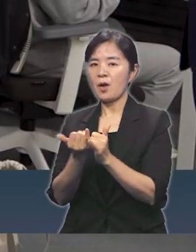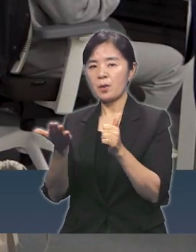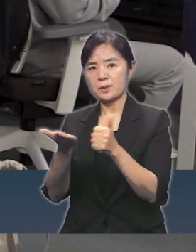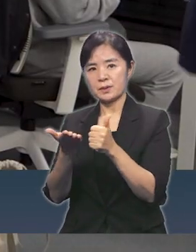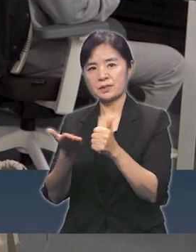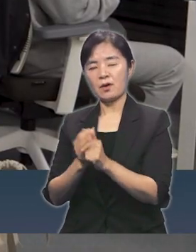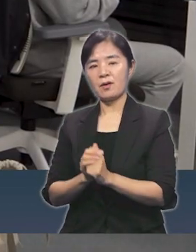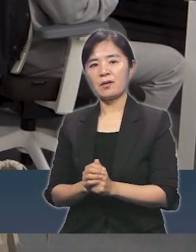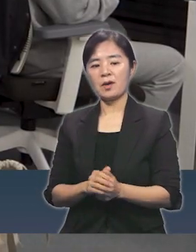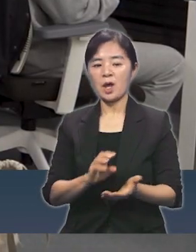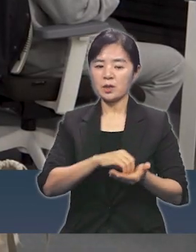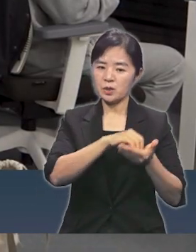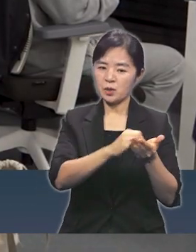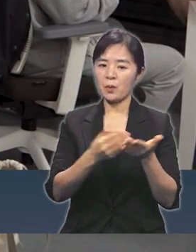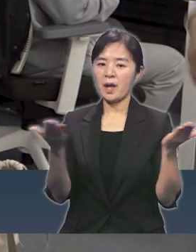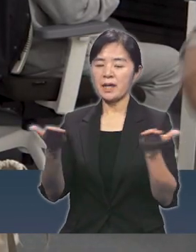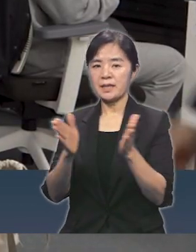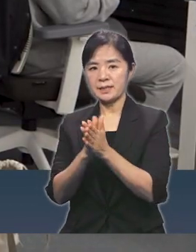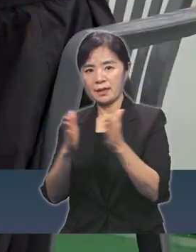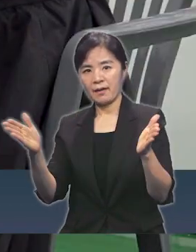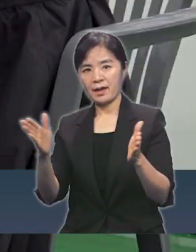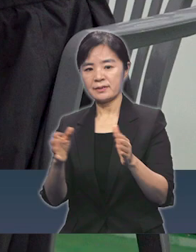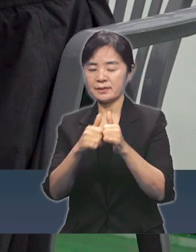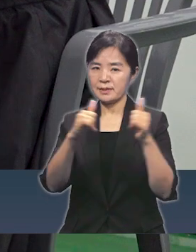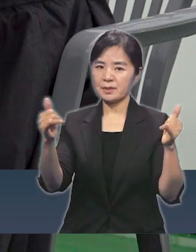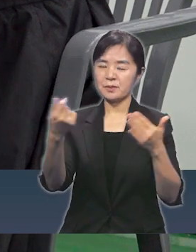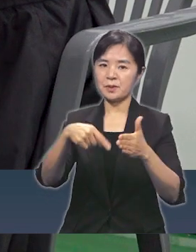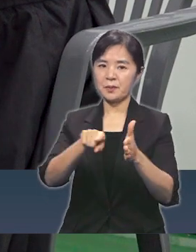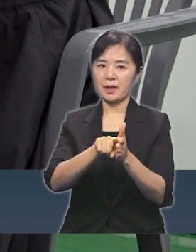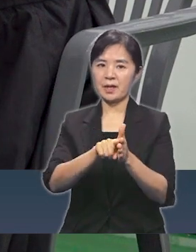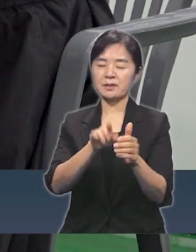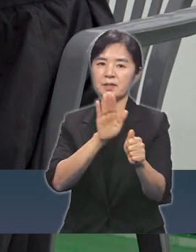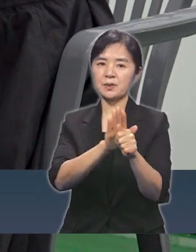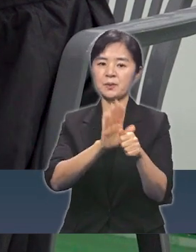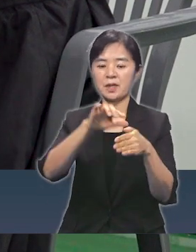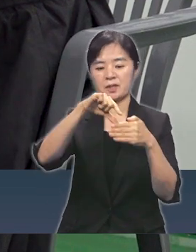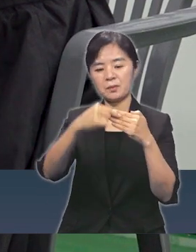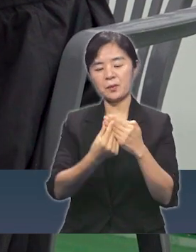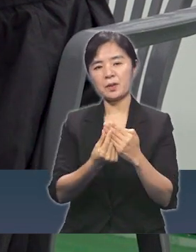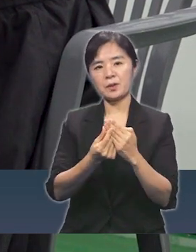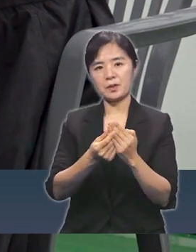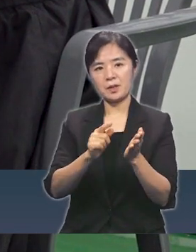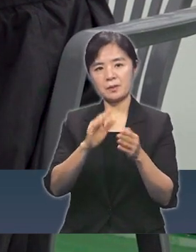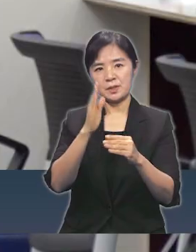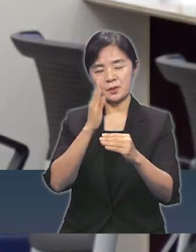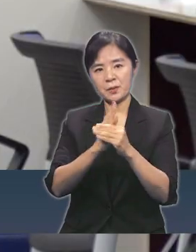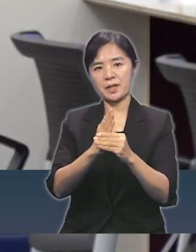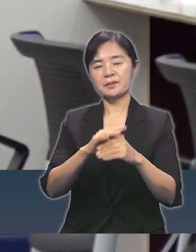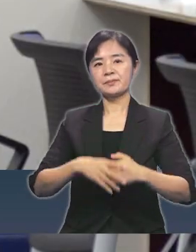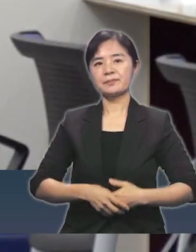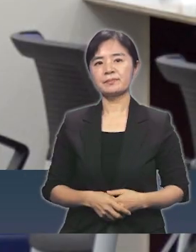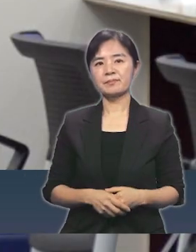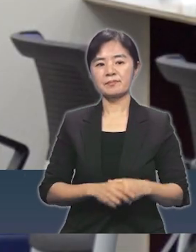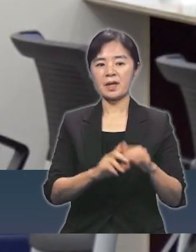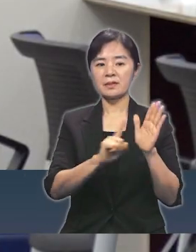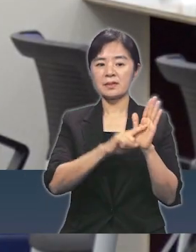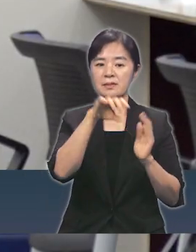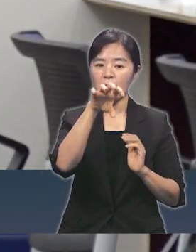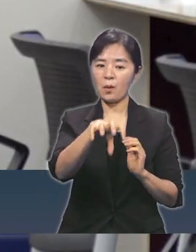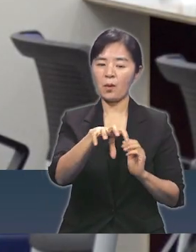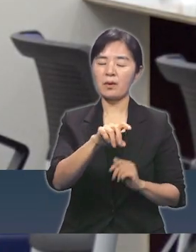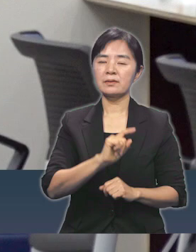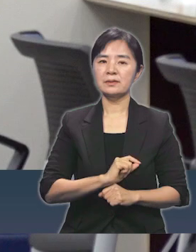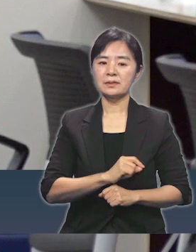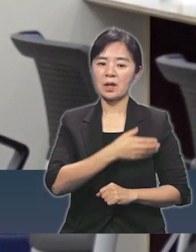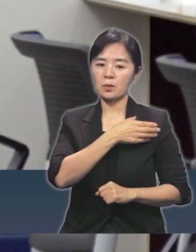센터 등 취업과 창업에 관심 있는 구민들을 위한 지원 프로그램을 하고 있습니다 안내자는 구청